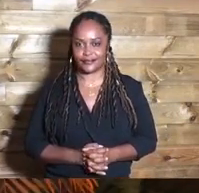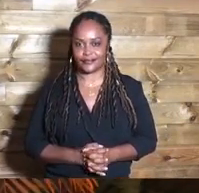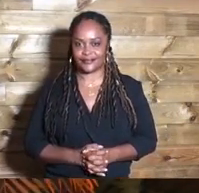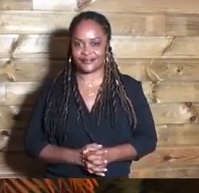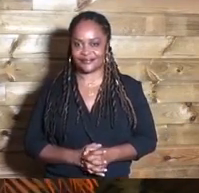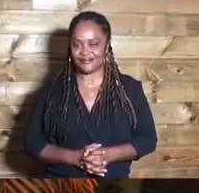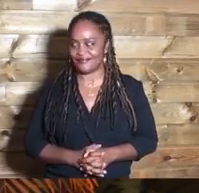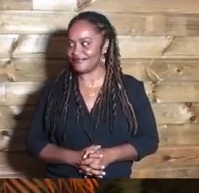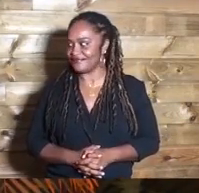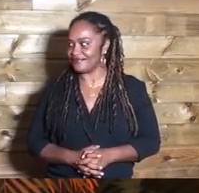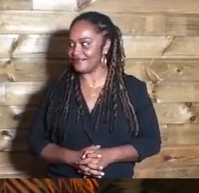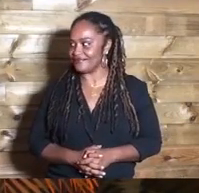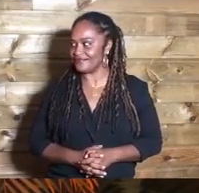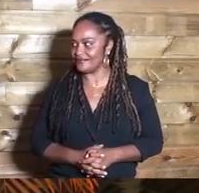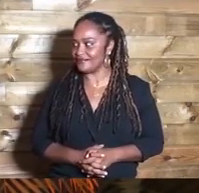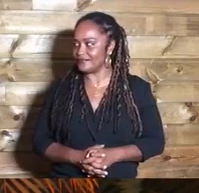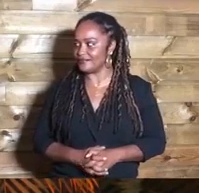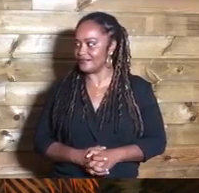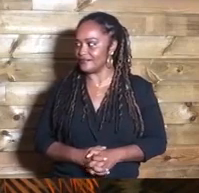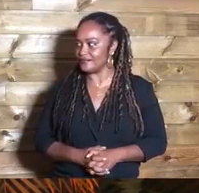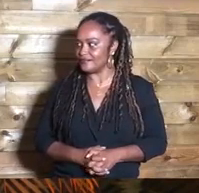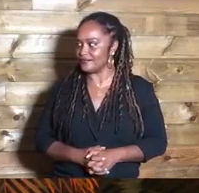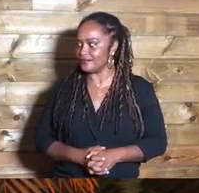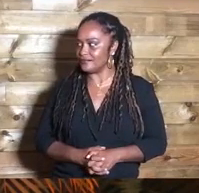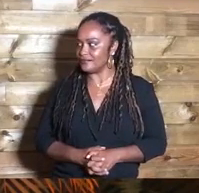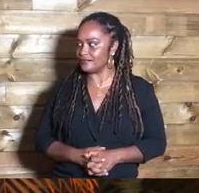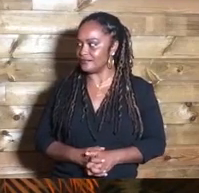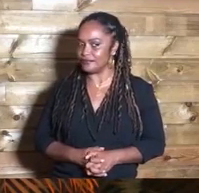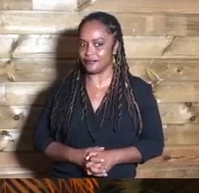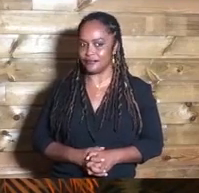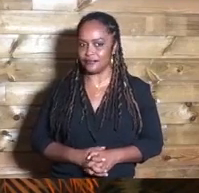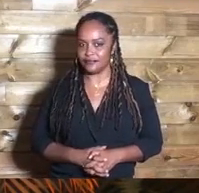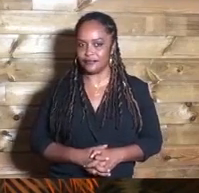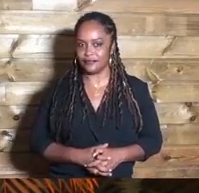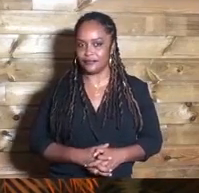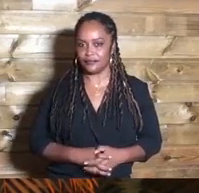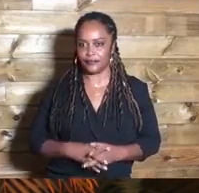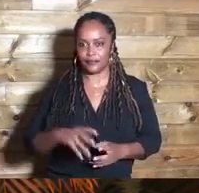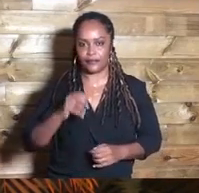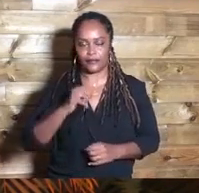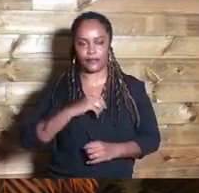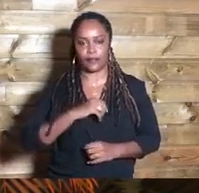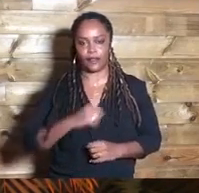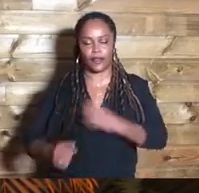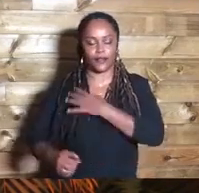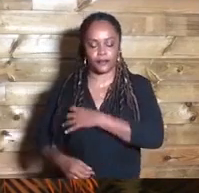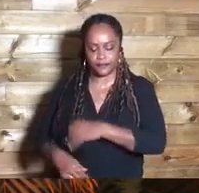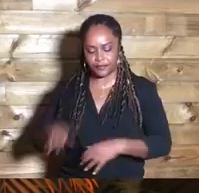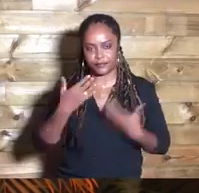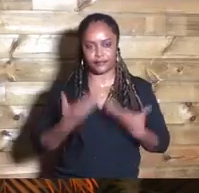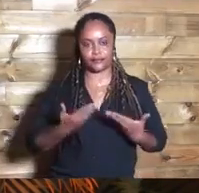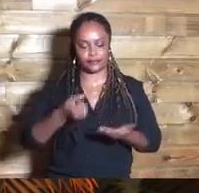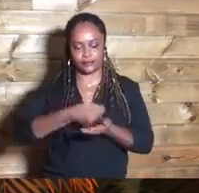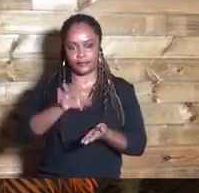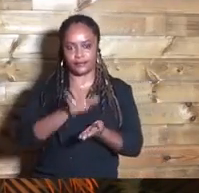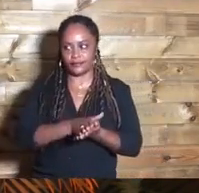Cher Gaston Samuel, voici un message que je te charge de faire connaître aux camarades. Je viens